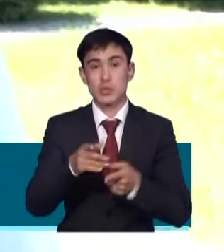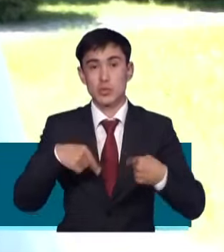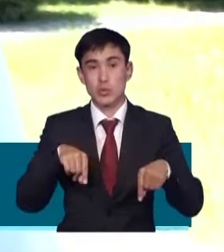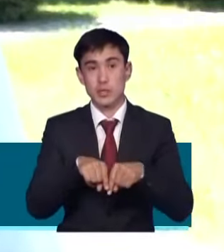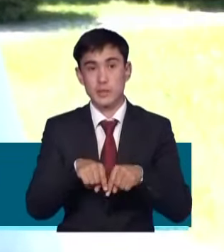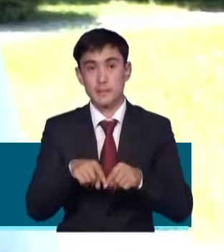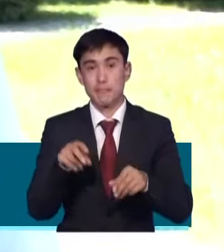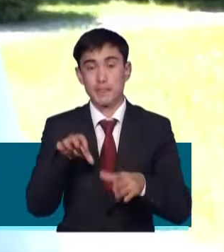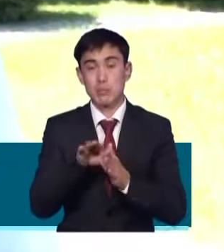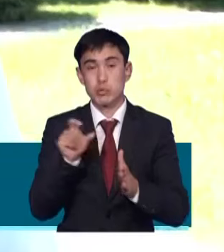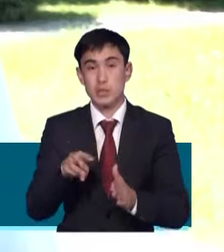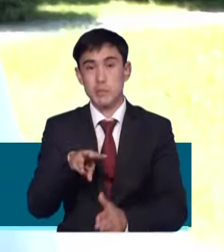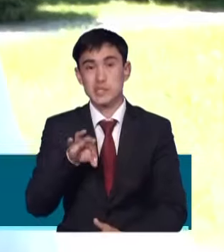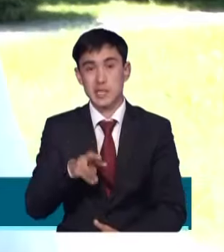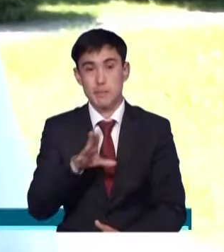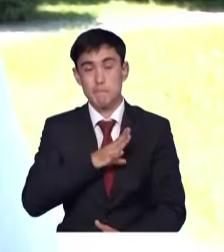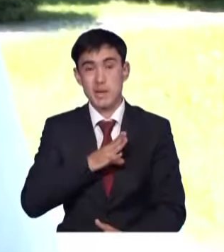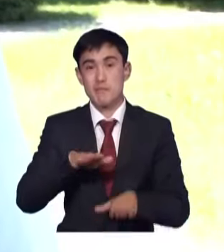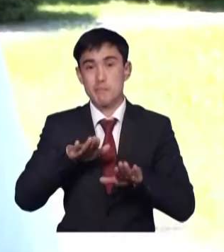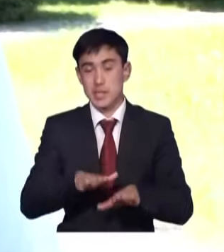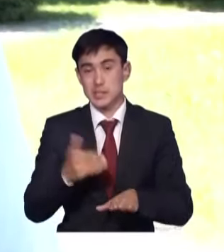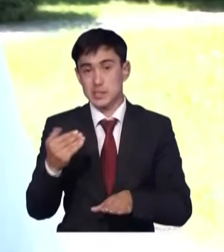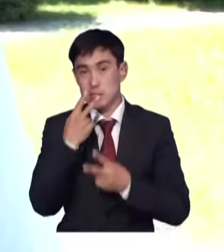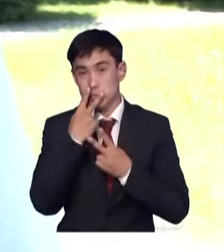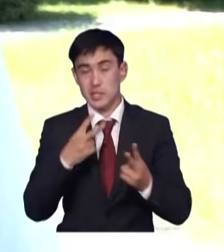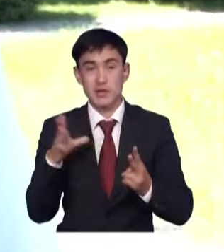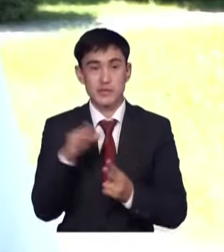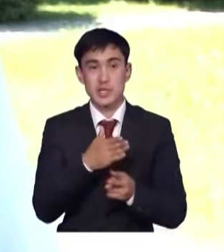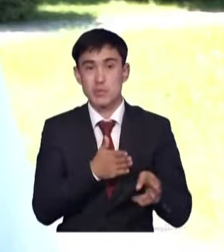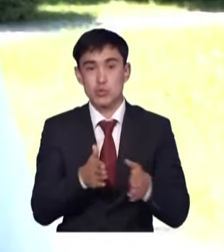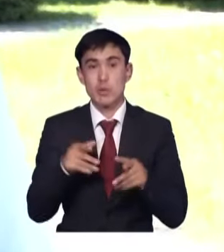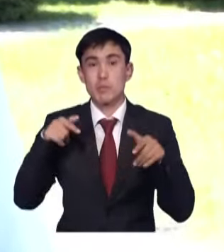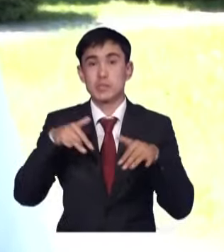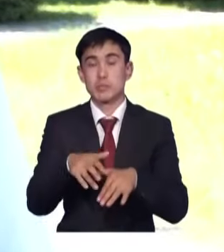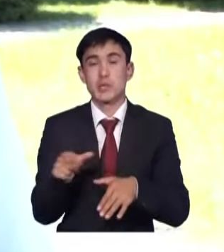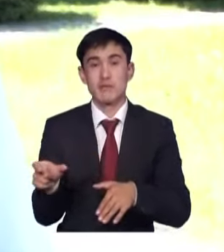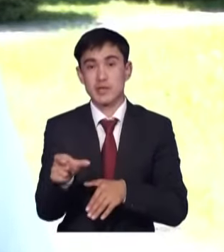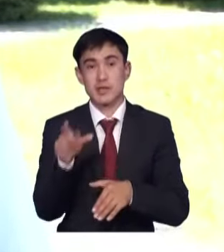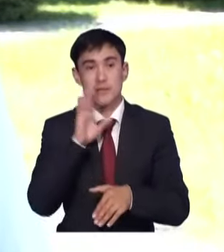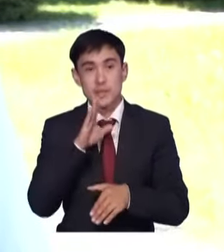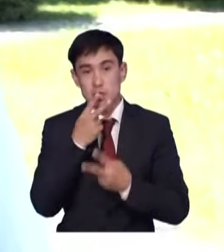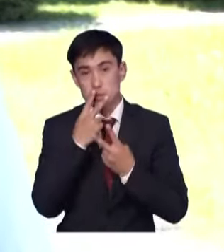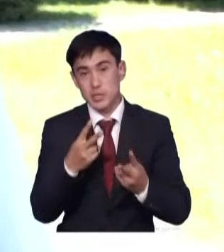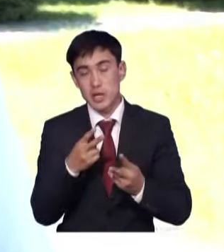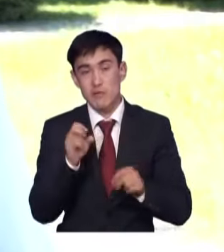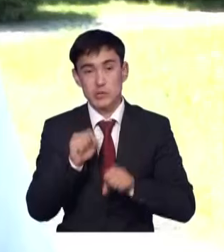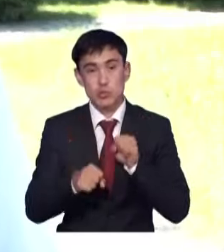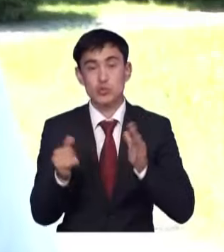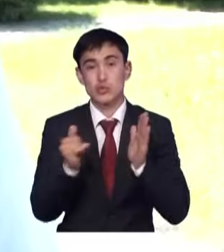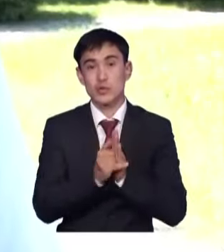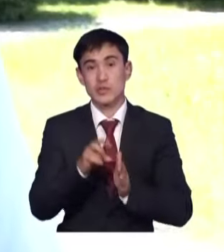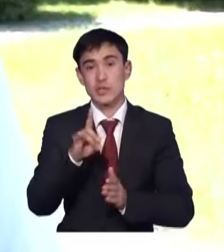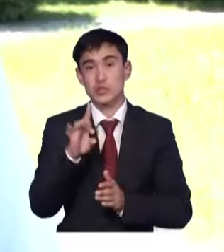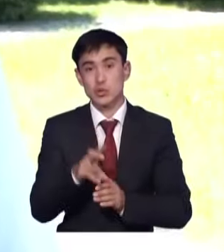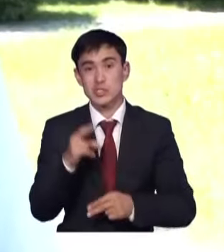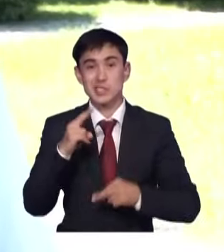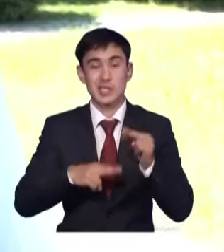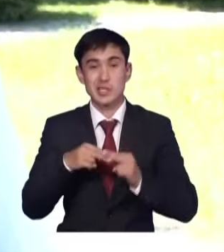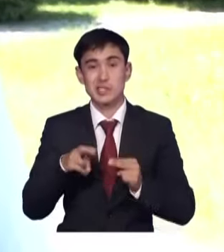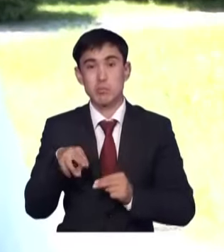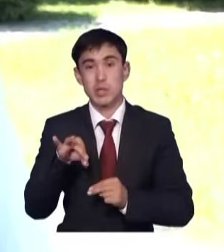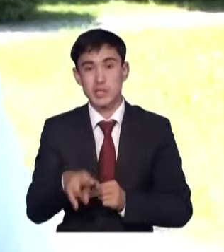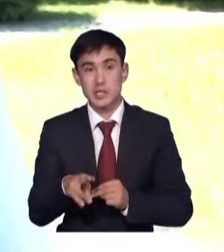органы, депутаты маслихатов. Мы были в этой местности, осмотрели все пути поступления воды, а также рассмотрели возможность установки насосов и строительства